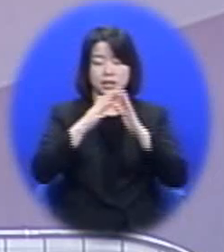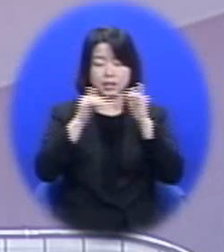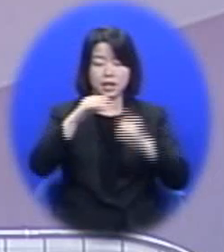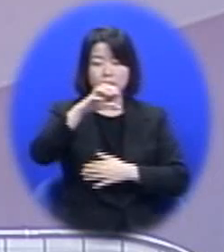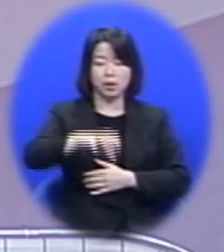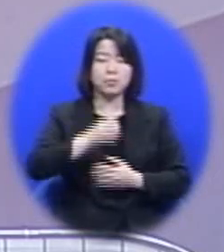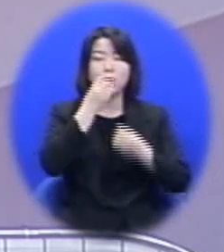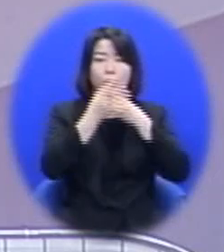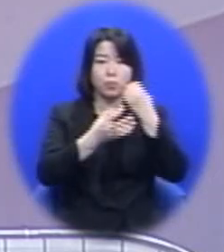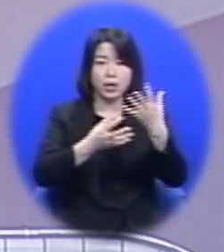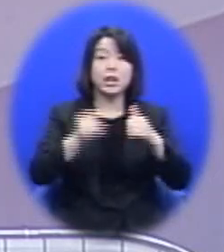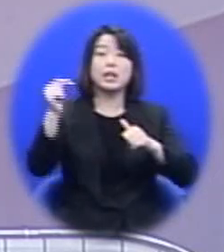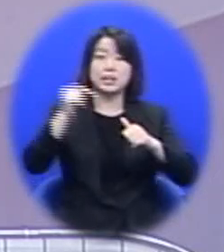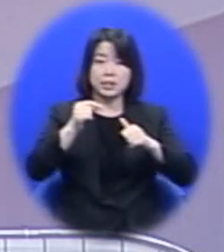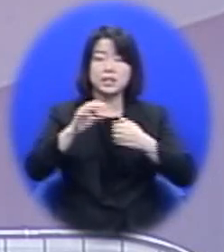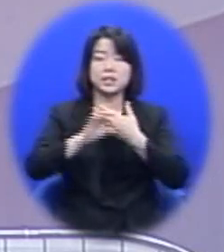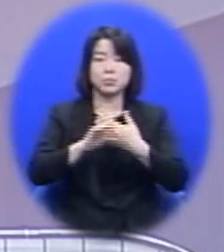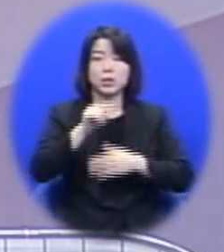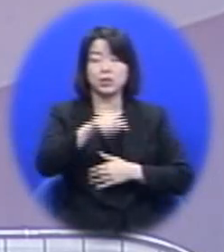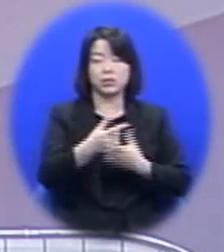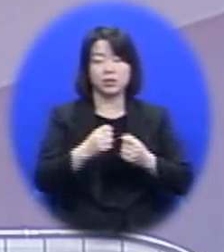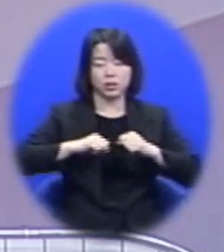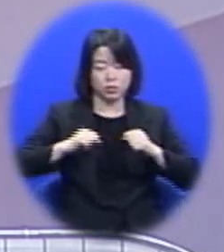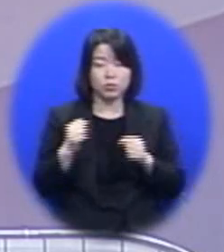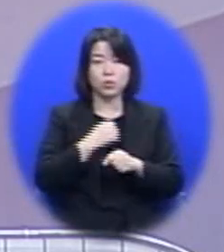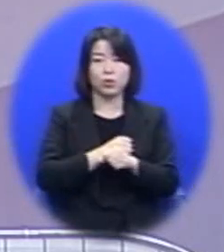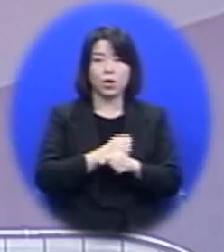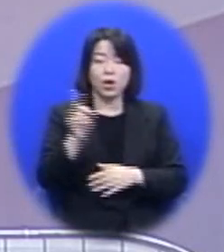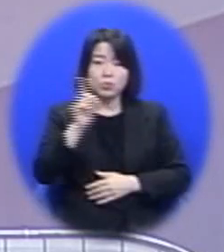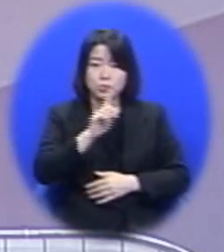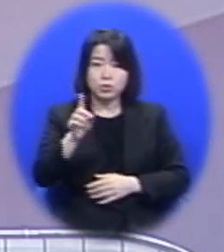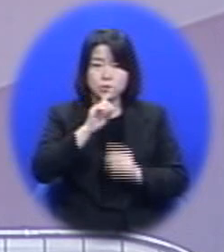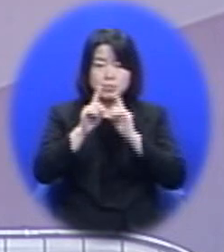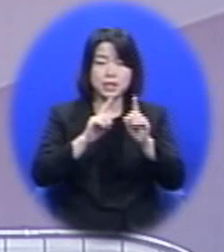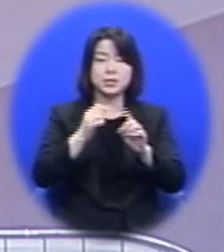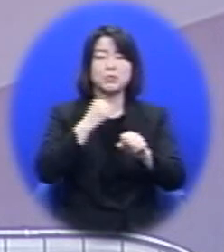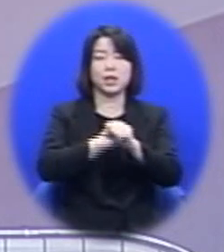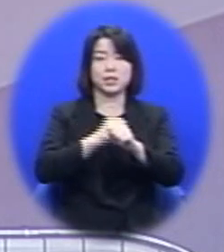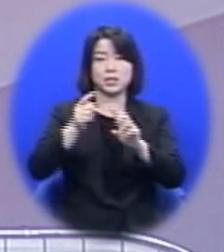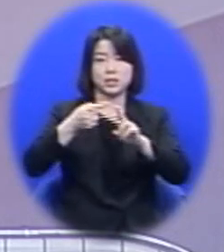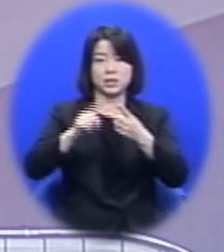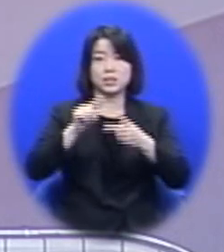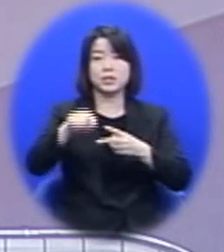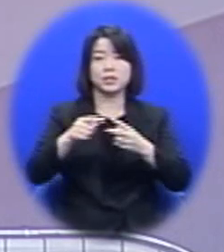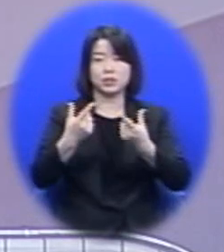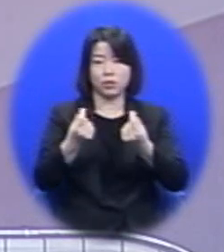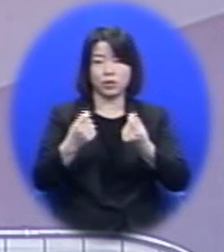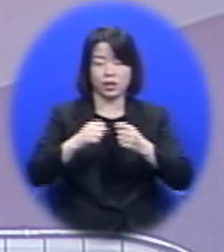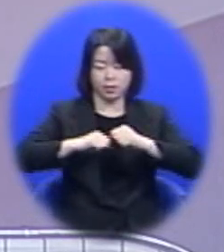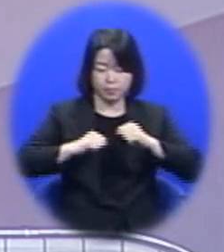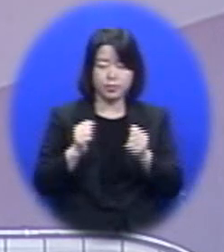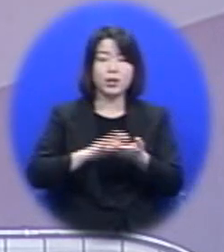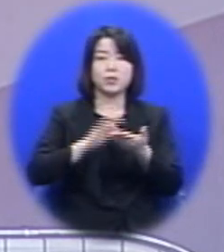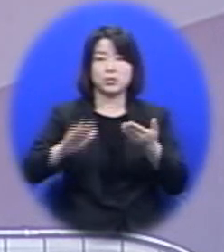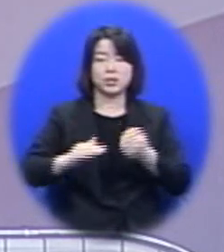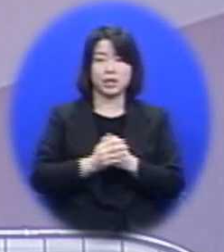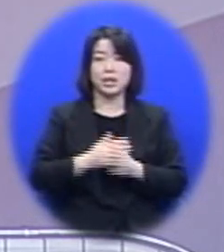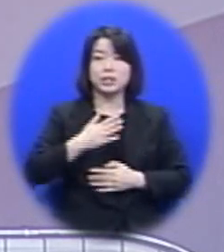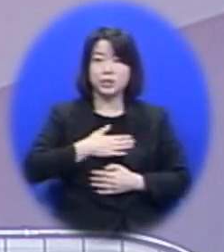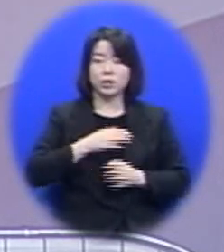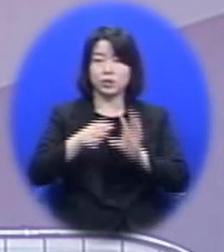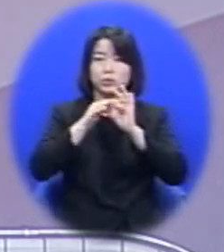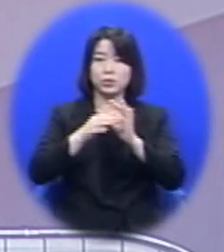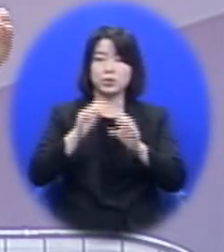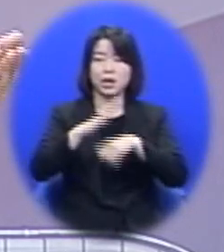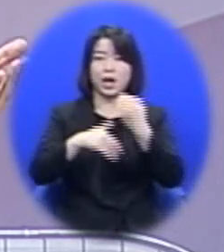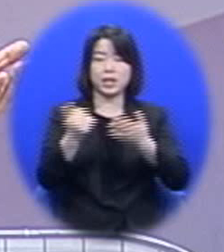해도 고백하겠습니다. 무슨 말씀을 하시든지 제가 그대로 하겠습니다. 주님, 저를 통해서